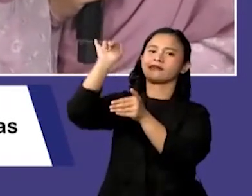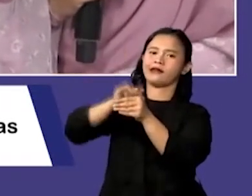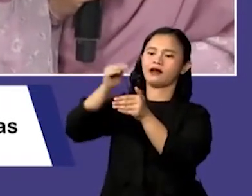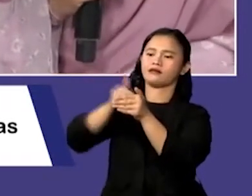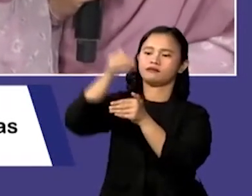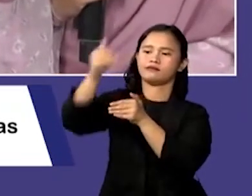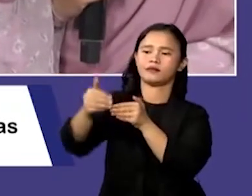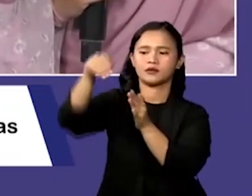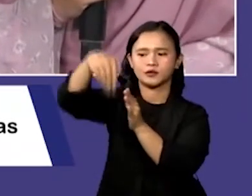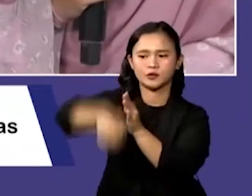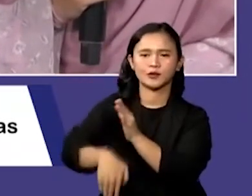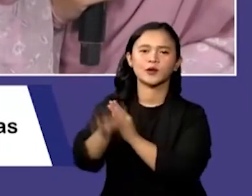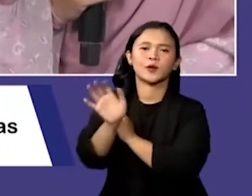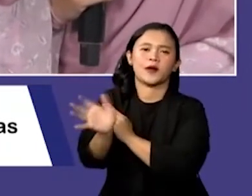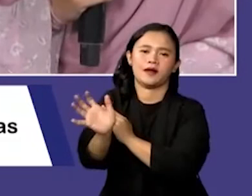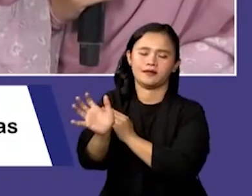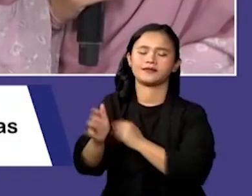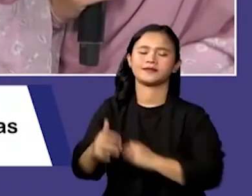kita lihat. Next.